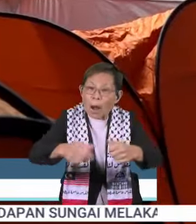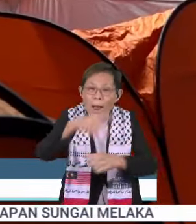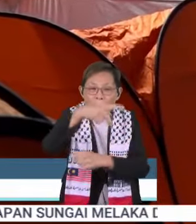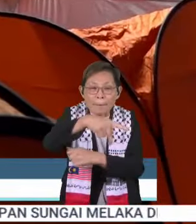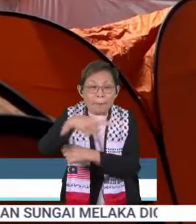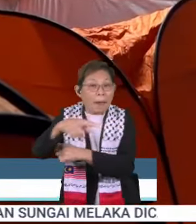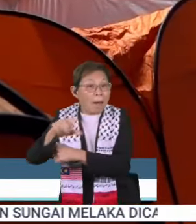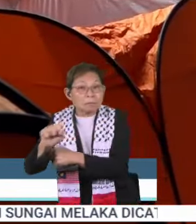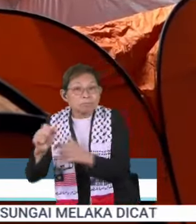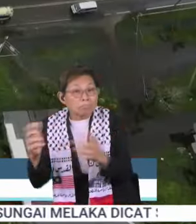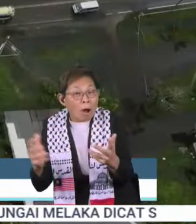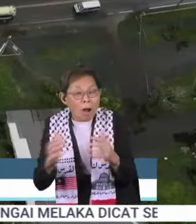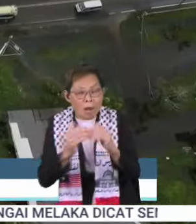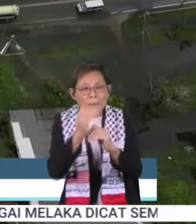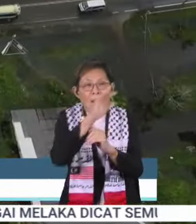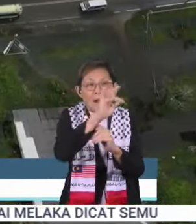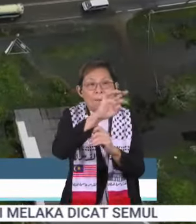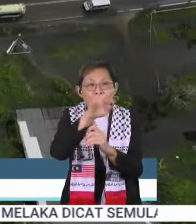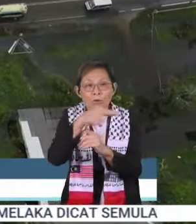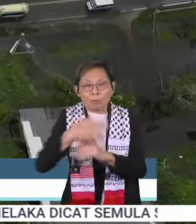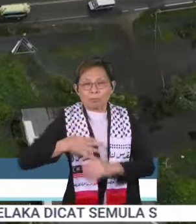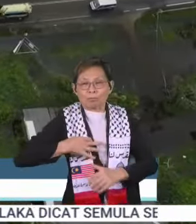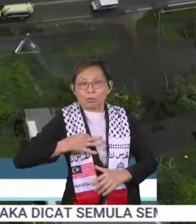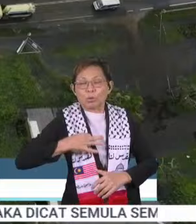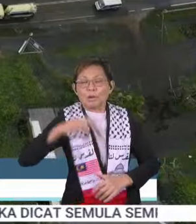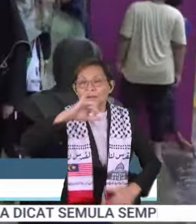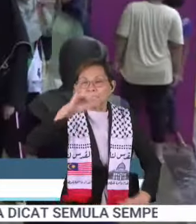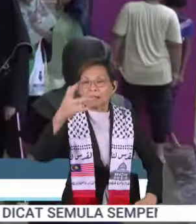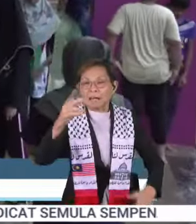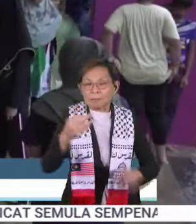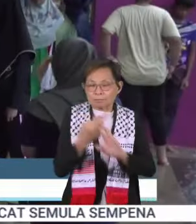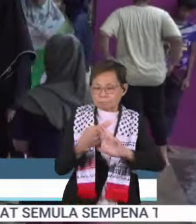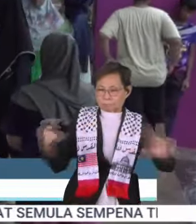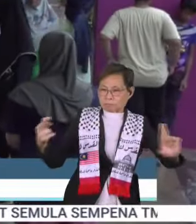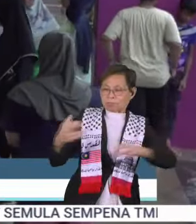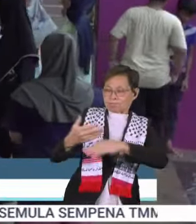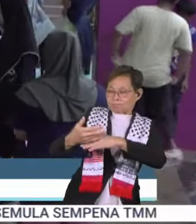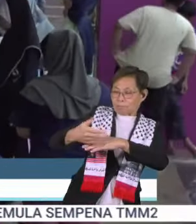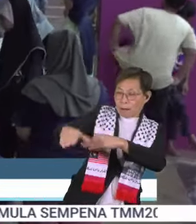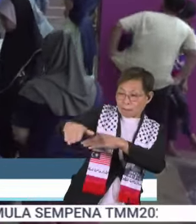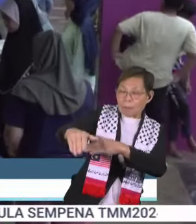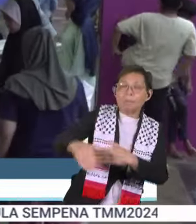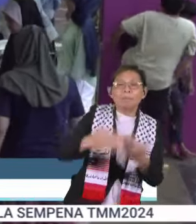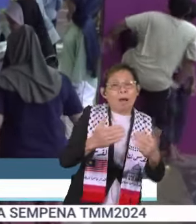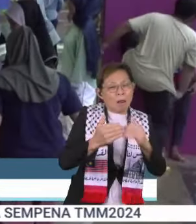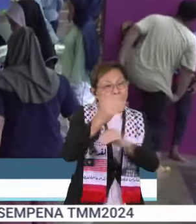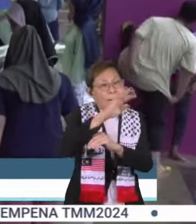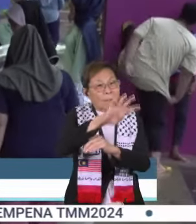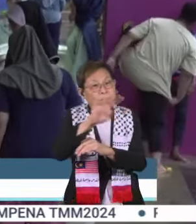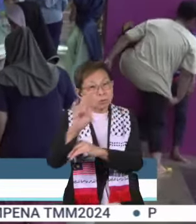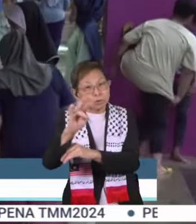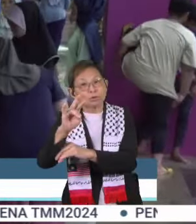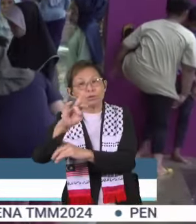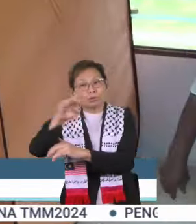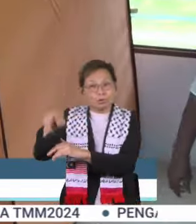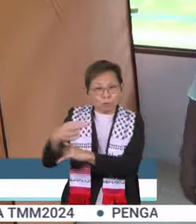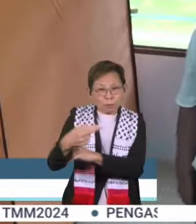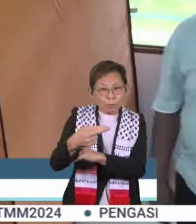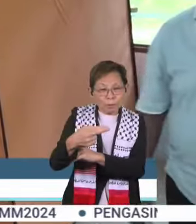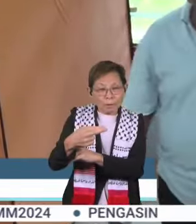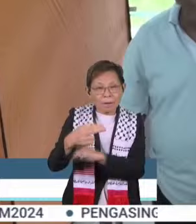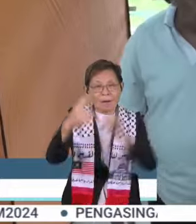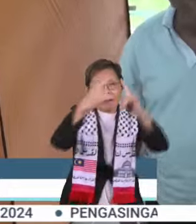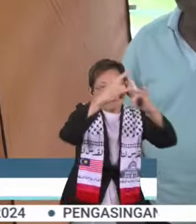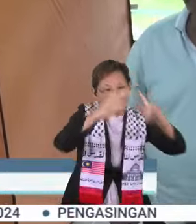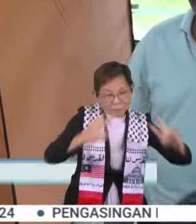PPS pula lebih 8,000 sukarelawan JKM bersedia digerakkan sementara itu lebih 47,000 colollapsible